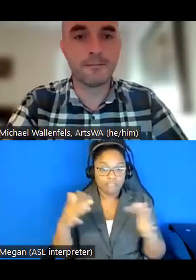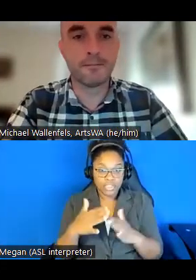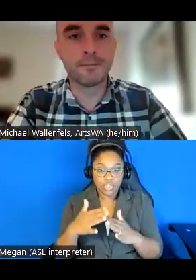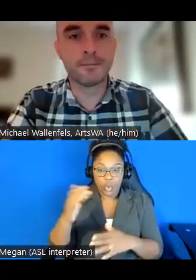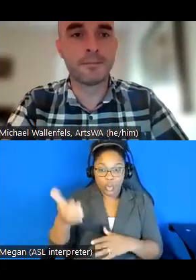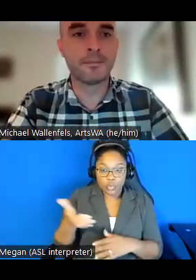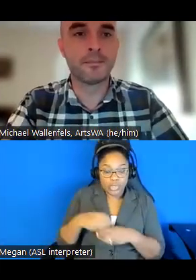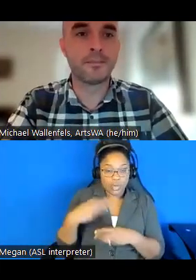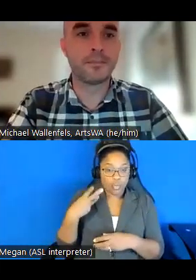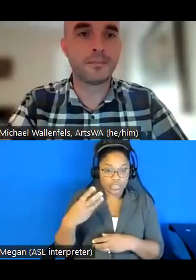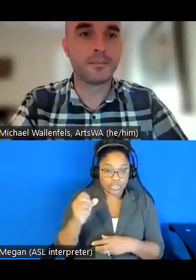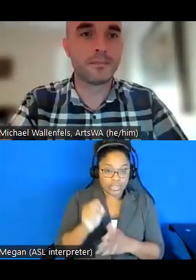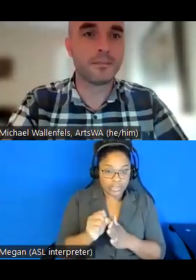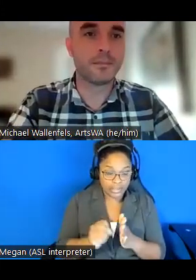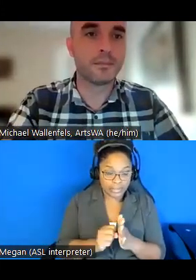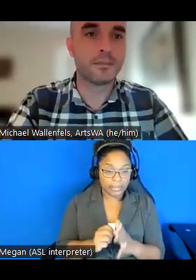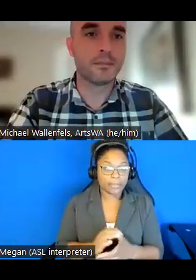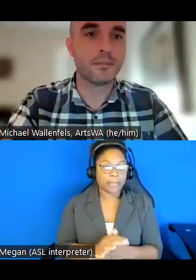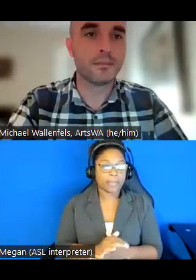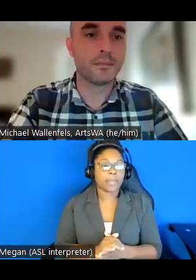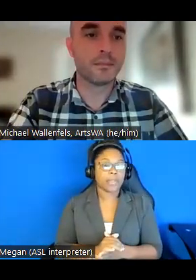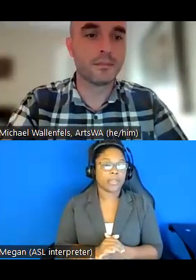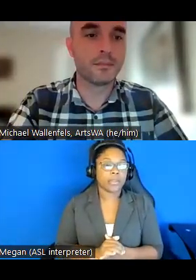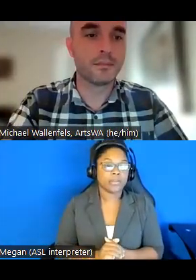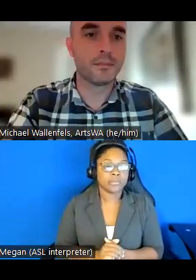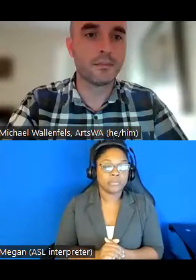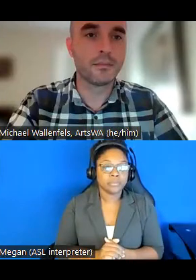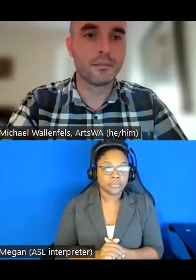일회성 긴급 구호 보조금을 제공합니다.